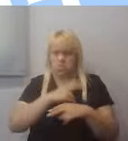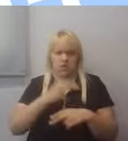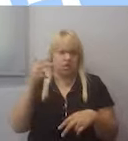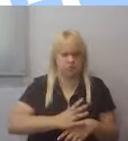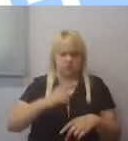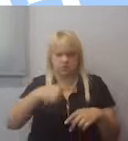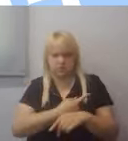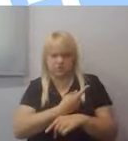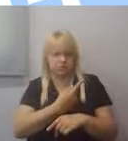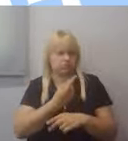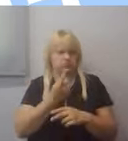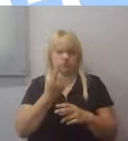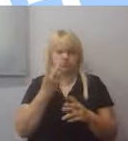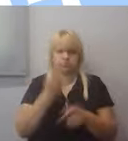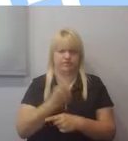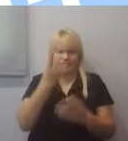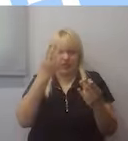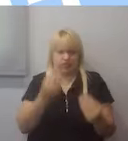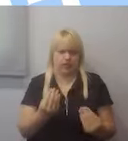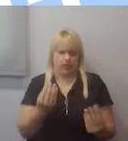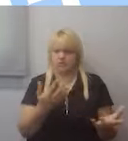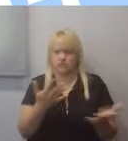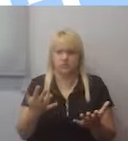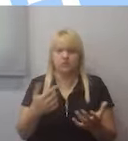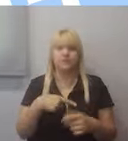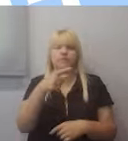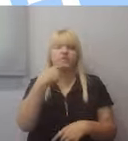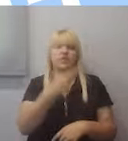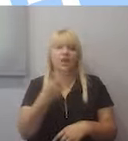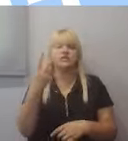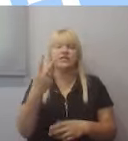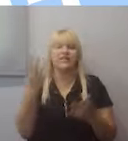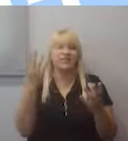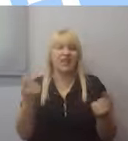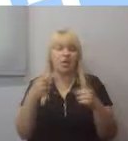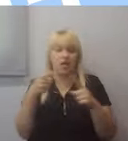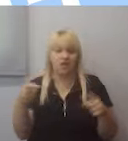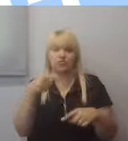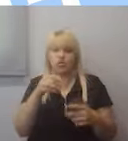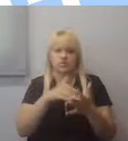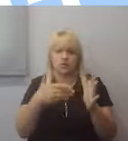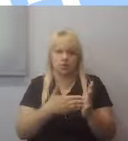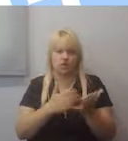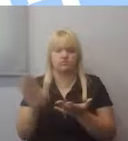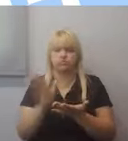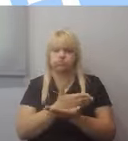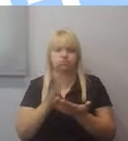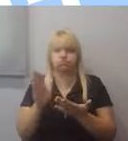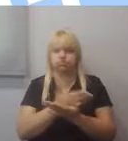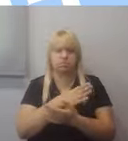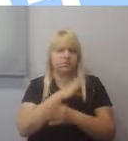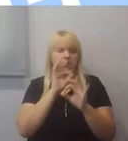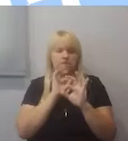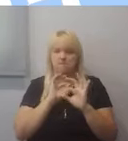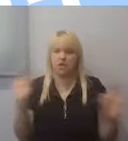viņi divās dienās šo situāciju faktiski nokopa tādā vienkāršā valodā runājot bija kaut kas fantastisks